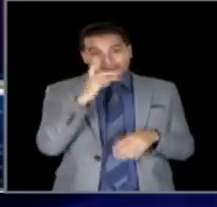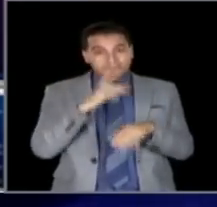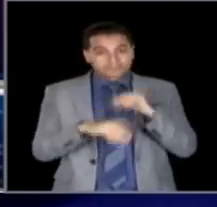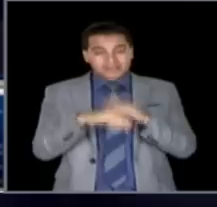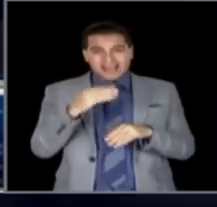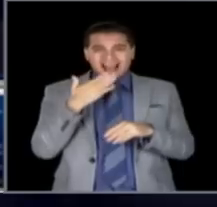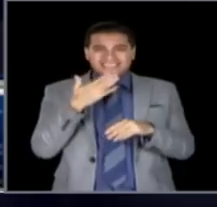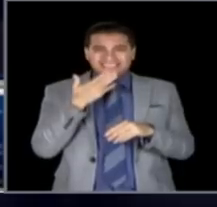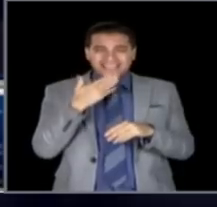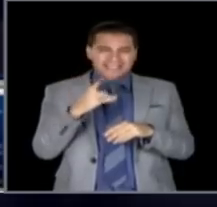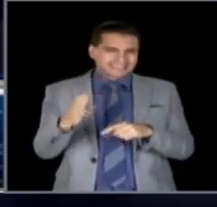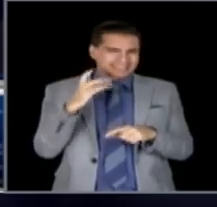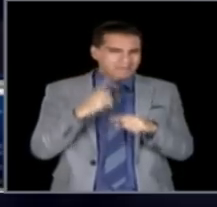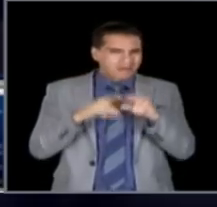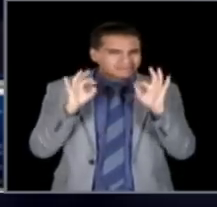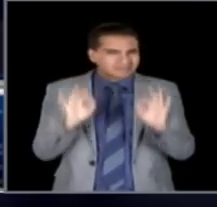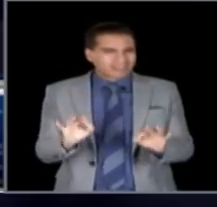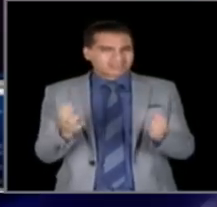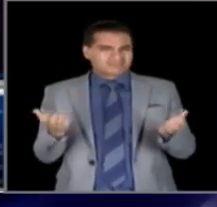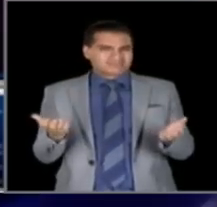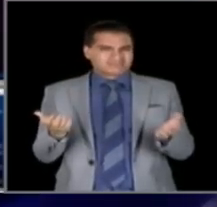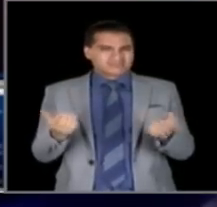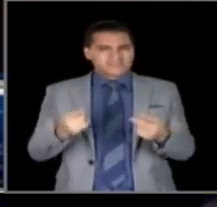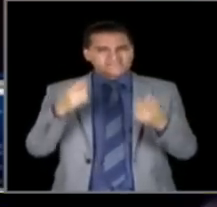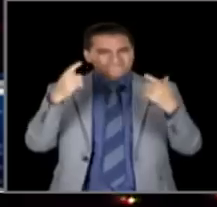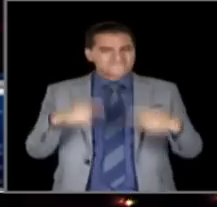آسيا. إجابة خاطئة جدا. إجابة خاطئة.